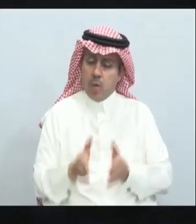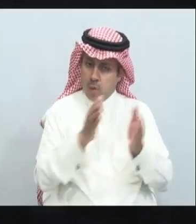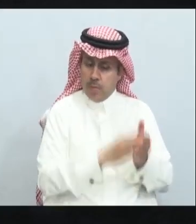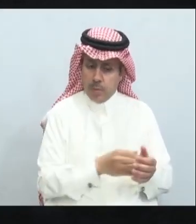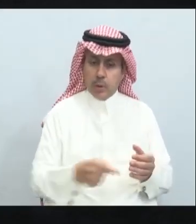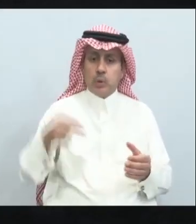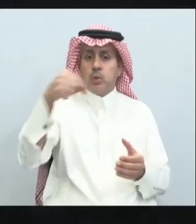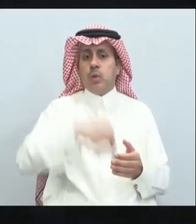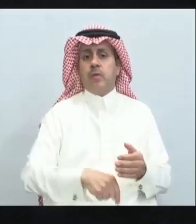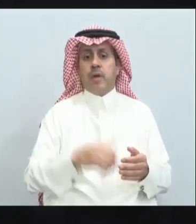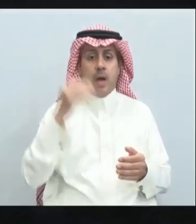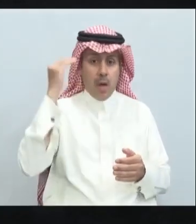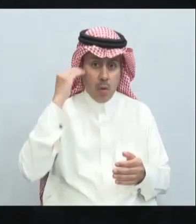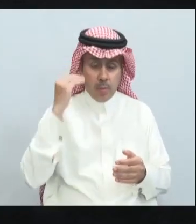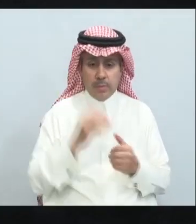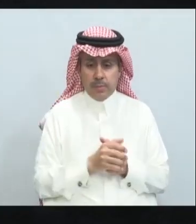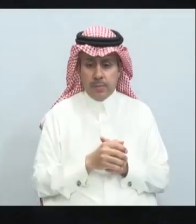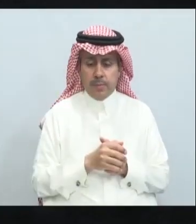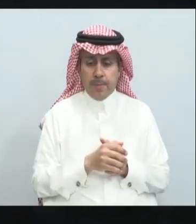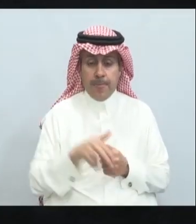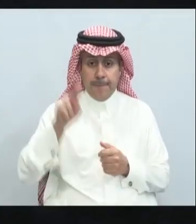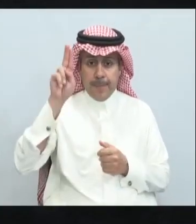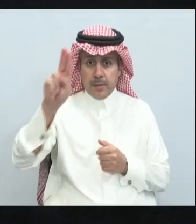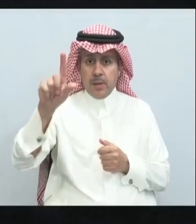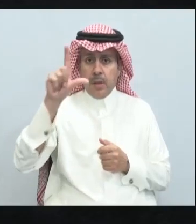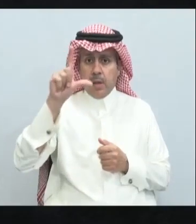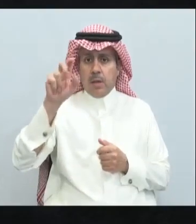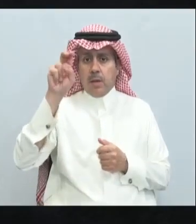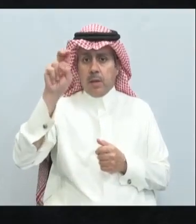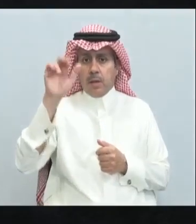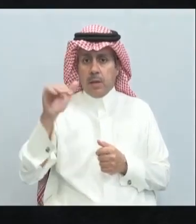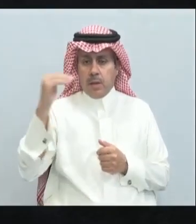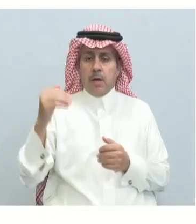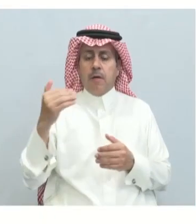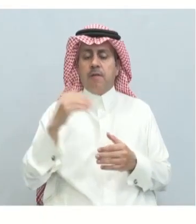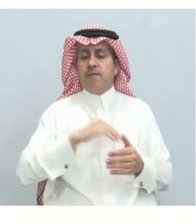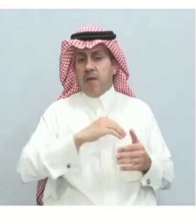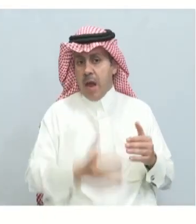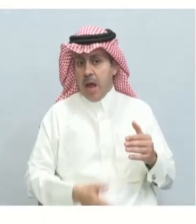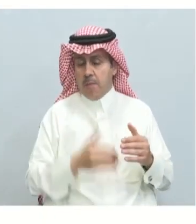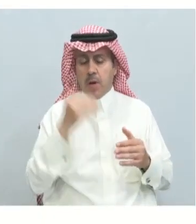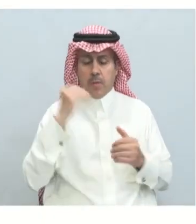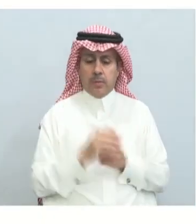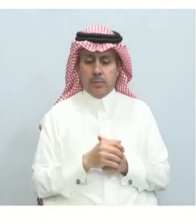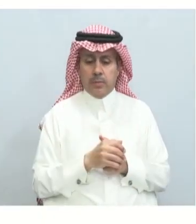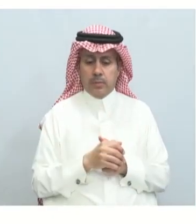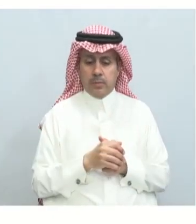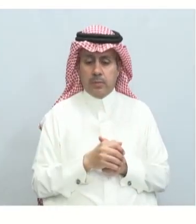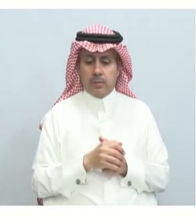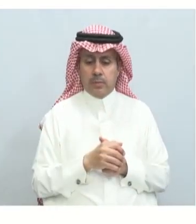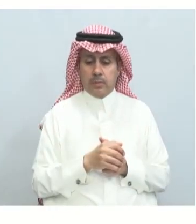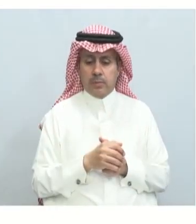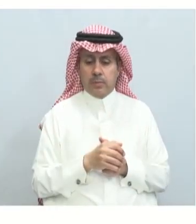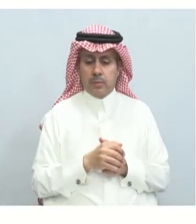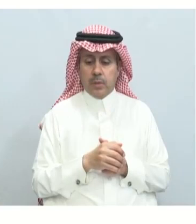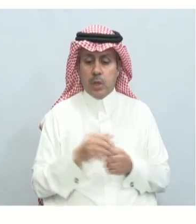تدخل الى المراه فاذا امكن التلقيح في رحم المراه يتم بهذه الطريقه اذا هذه الطريقه الاولى التلقيح الداخلي